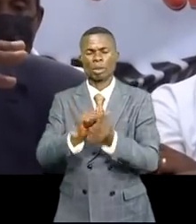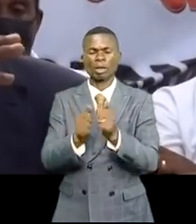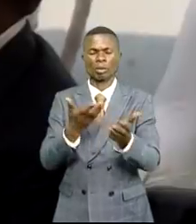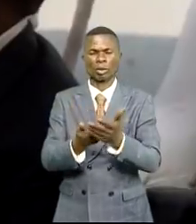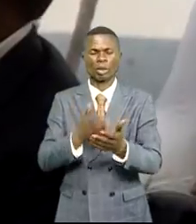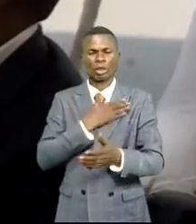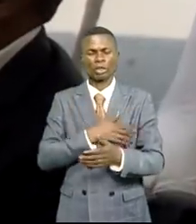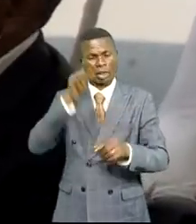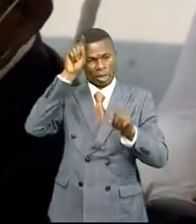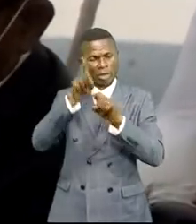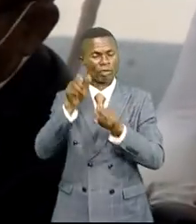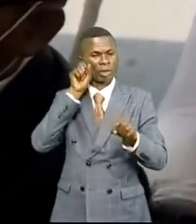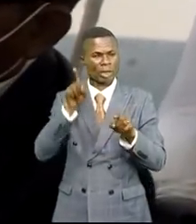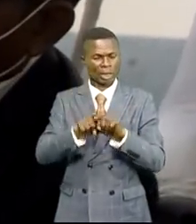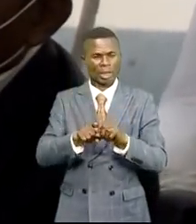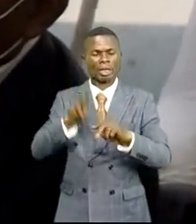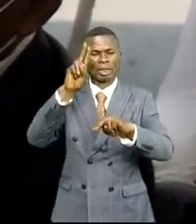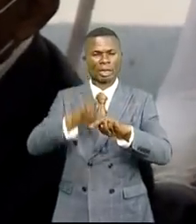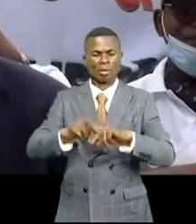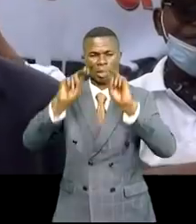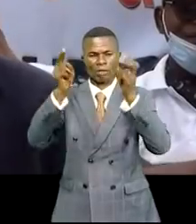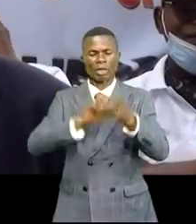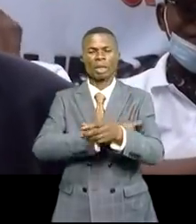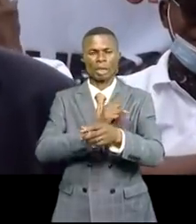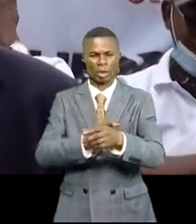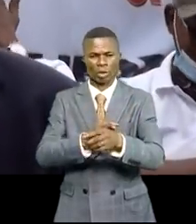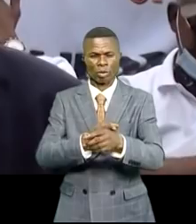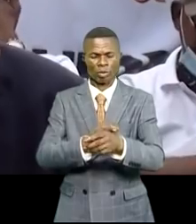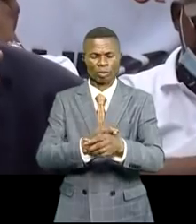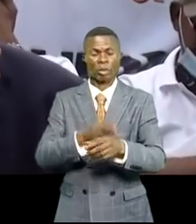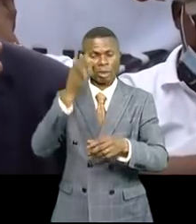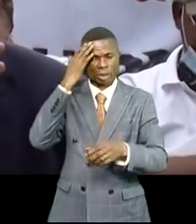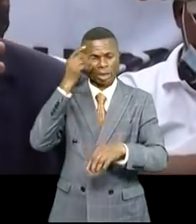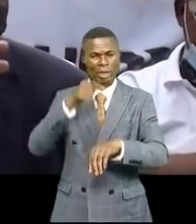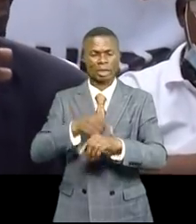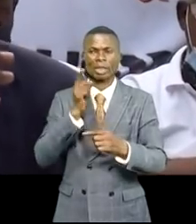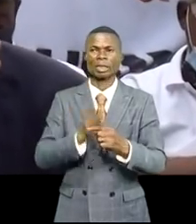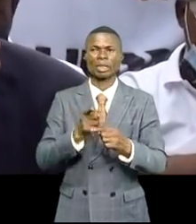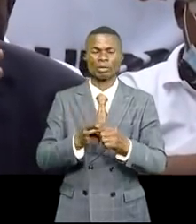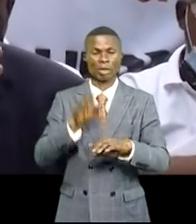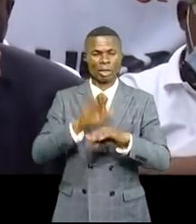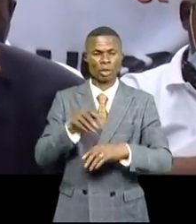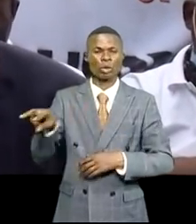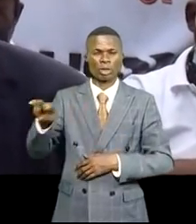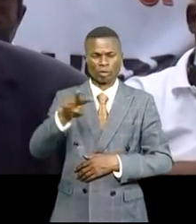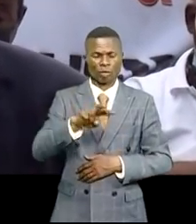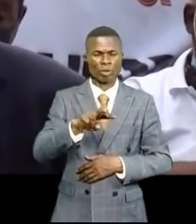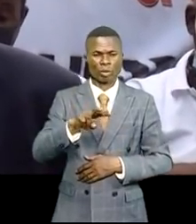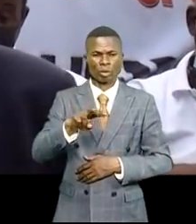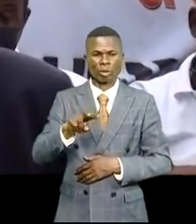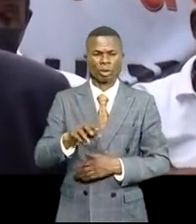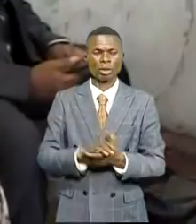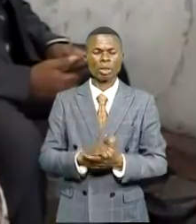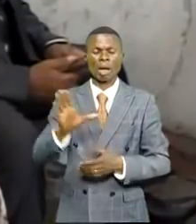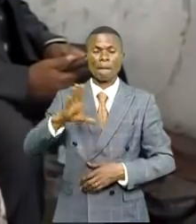sœurs, Gomatraciens, sachez qu'en ce moment difficile que vous traversez, votre